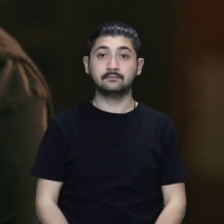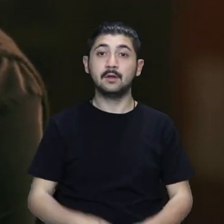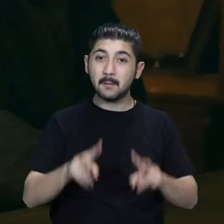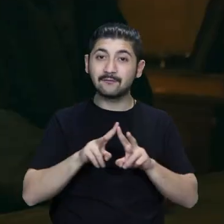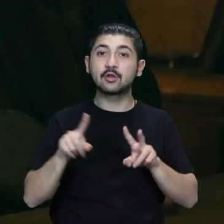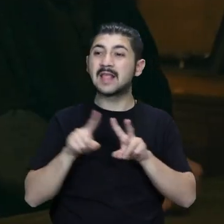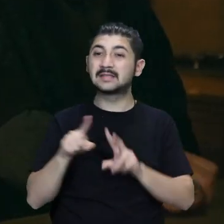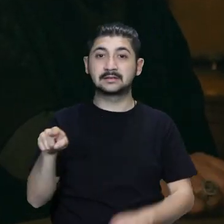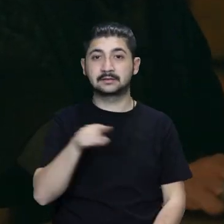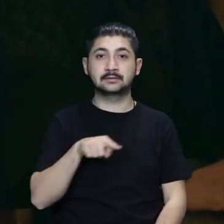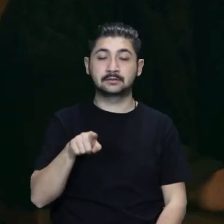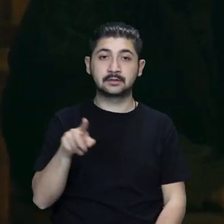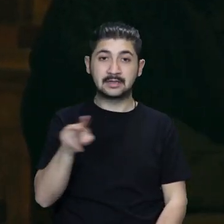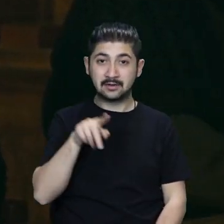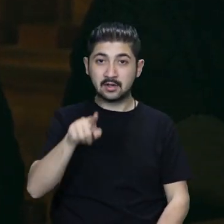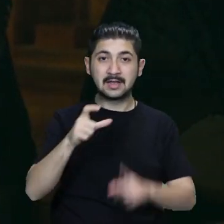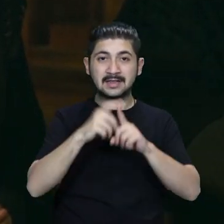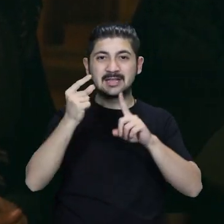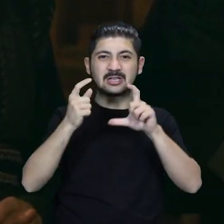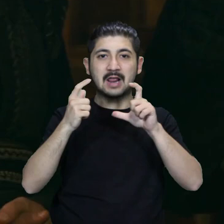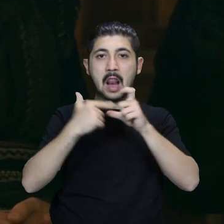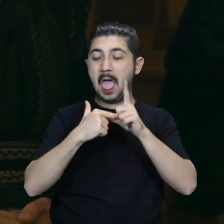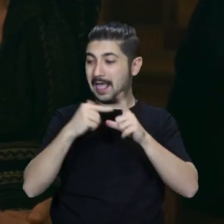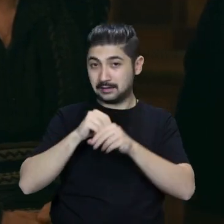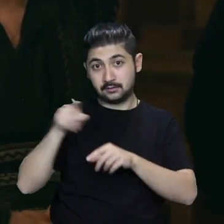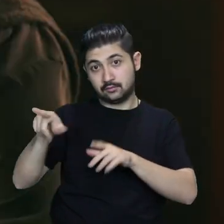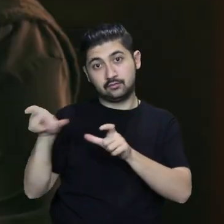Mevlüt Niyazi. Siz Dicle tarafını tutacaksınız.